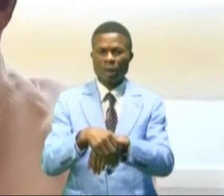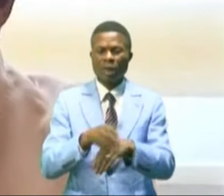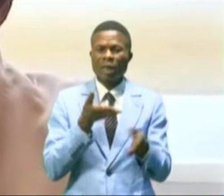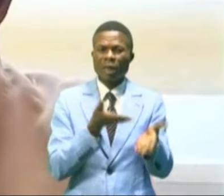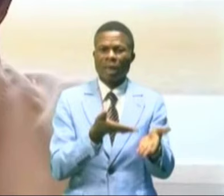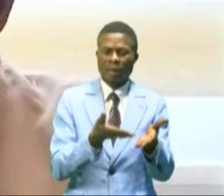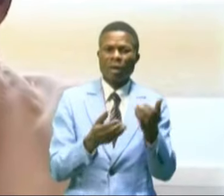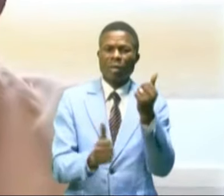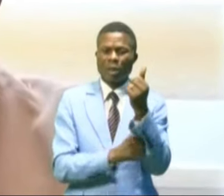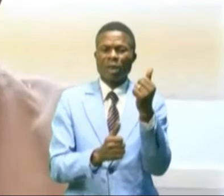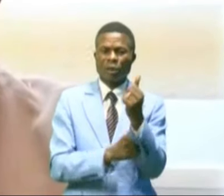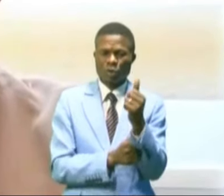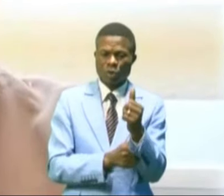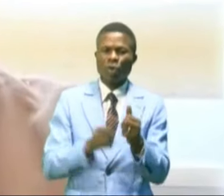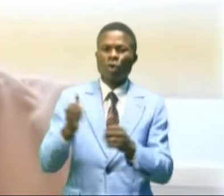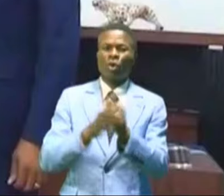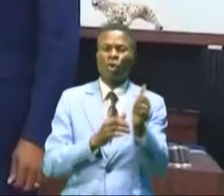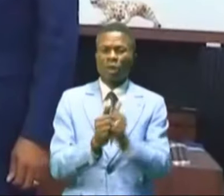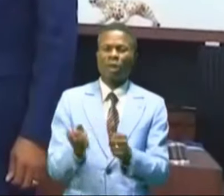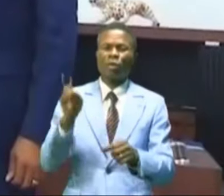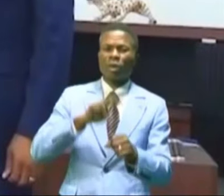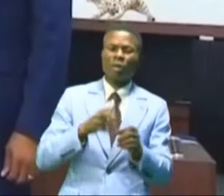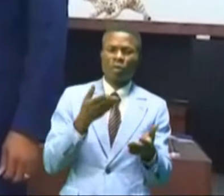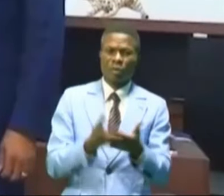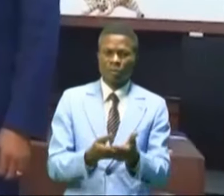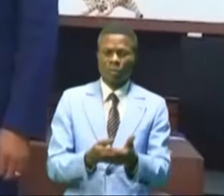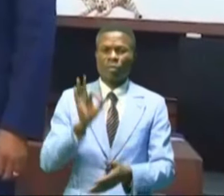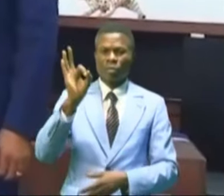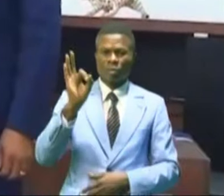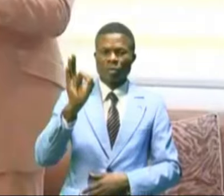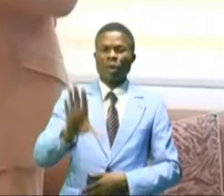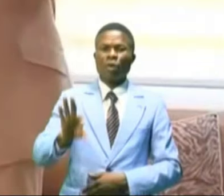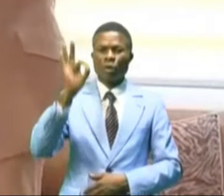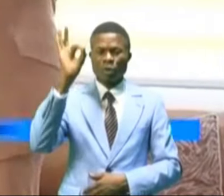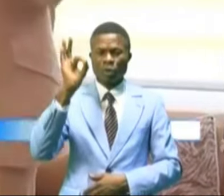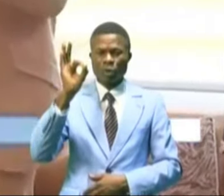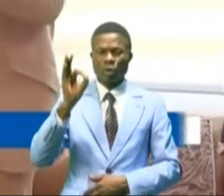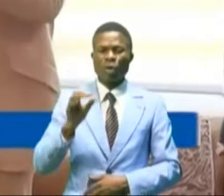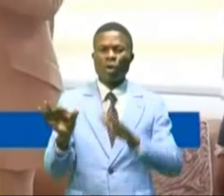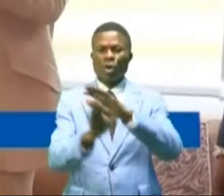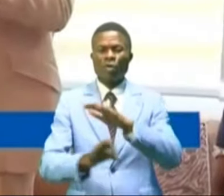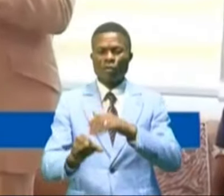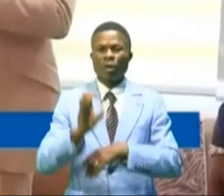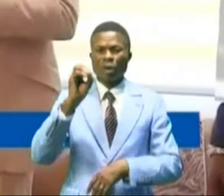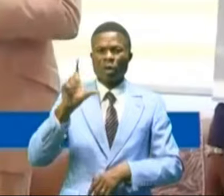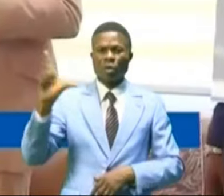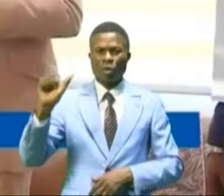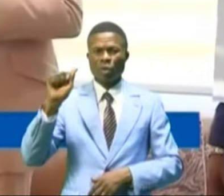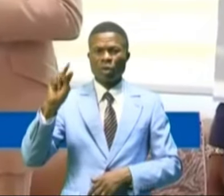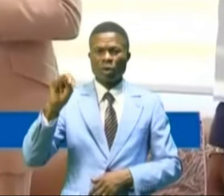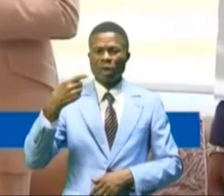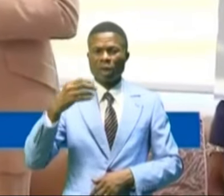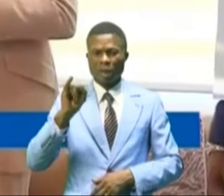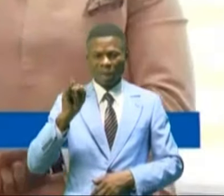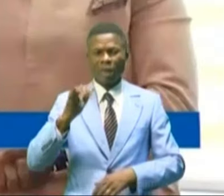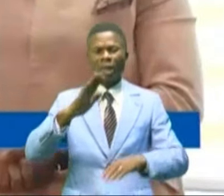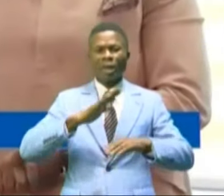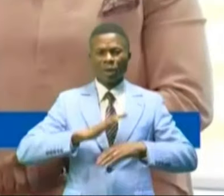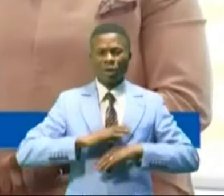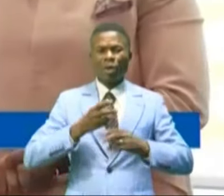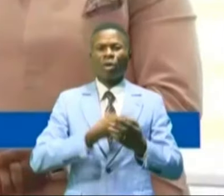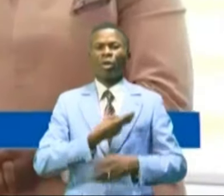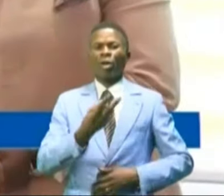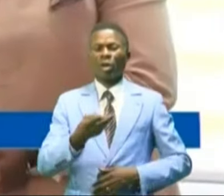les victimes du genre en République démocratique du Congo. Pour le FONAREV, le choix de la Fondation Olangui Oshue s'ajuste bien avec la vocation